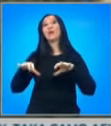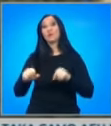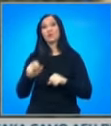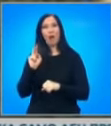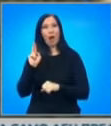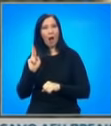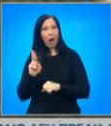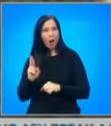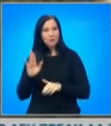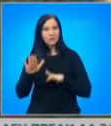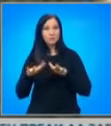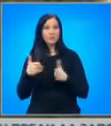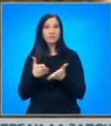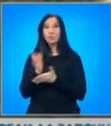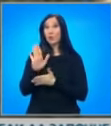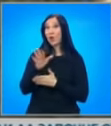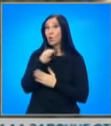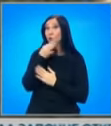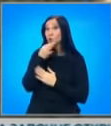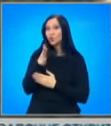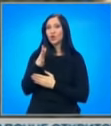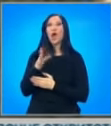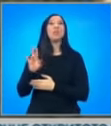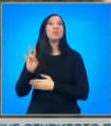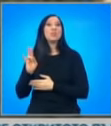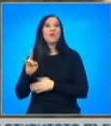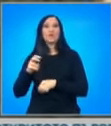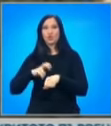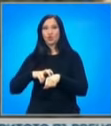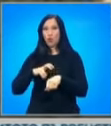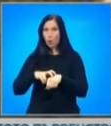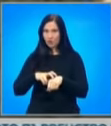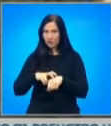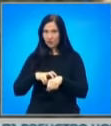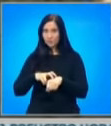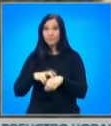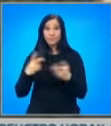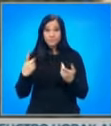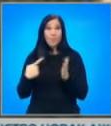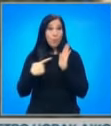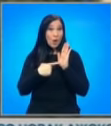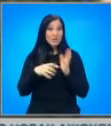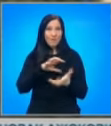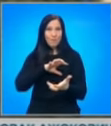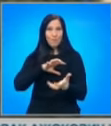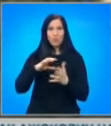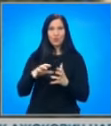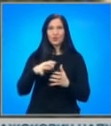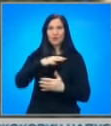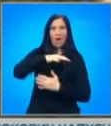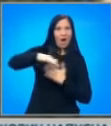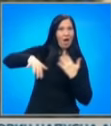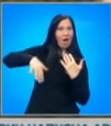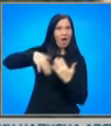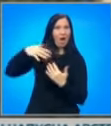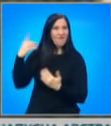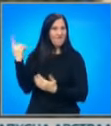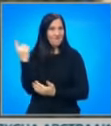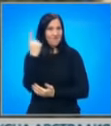се постъпва. Според него случилото с Новак Джокович е символ на политическа хайка, в